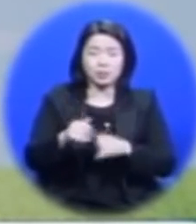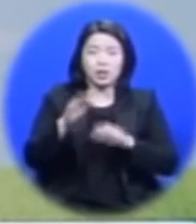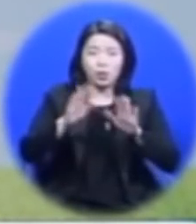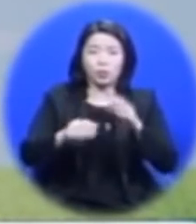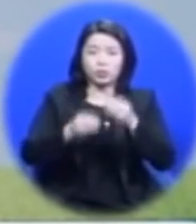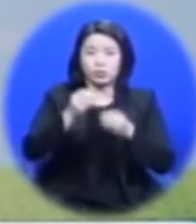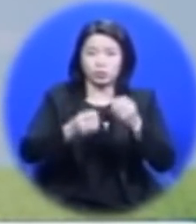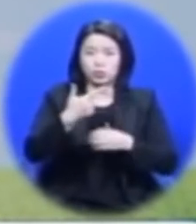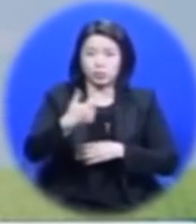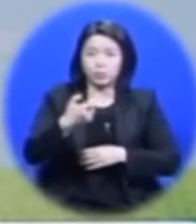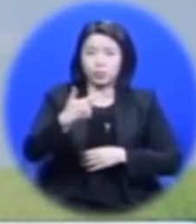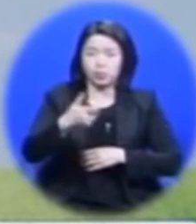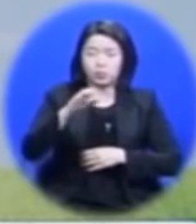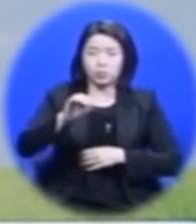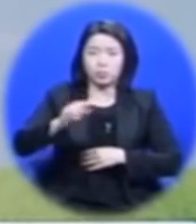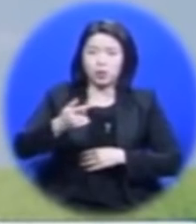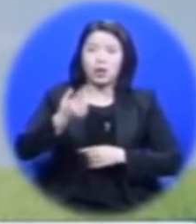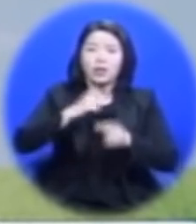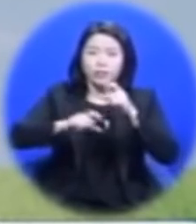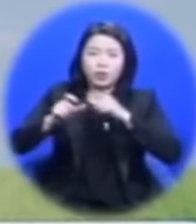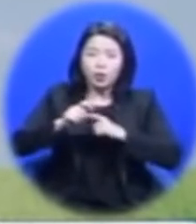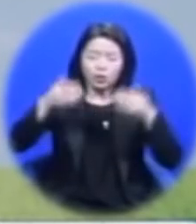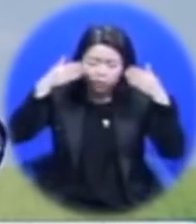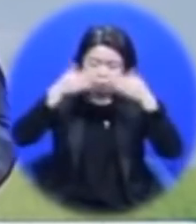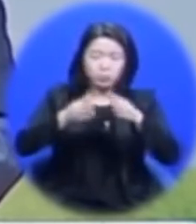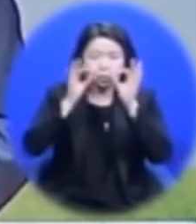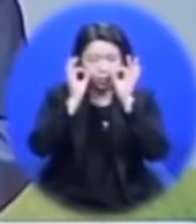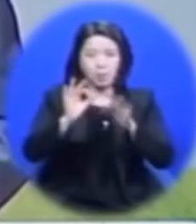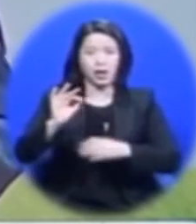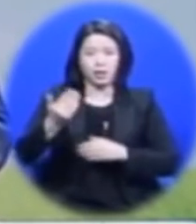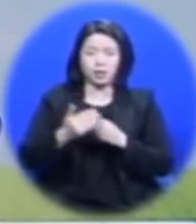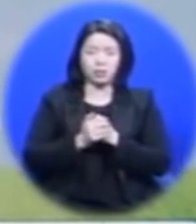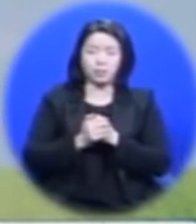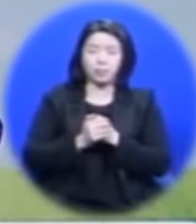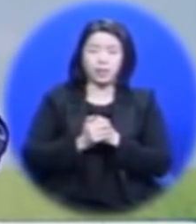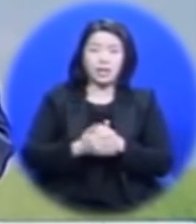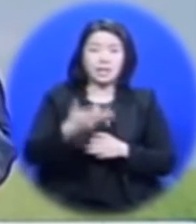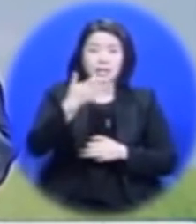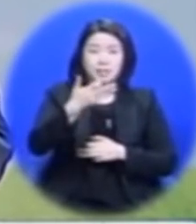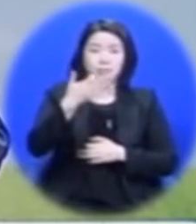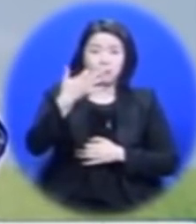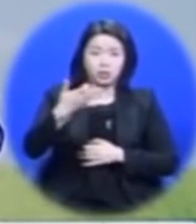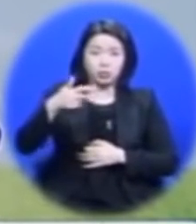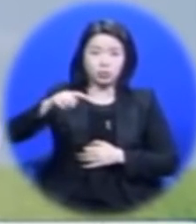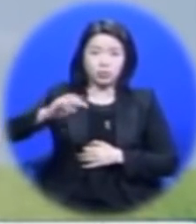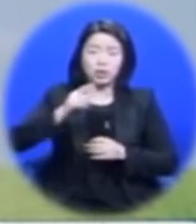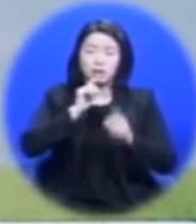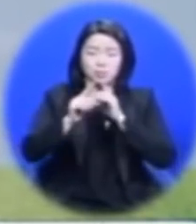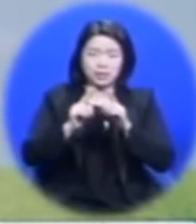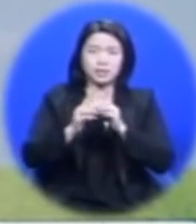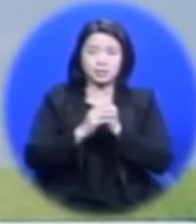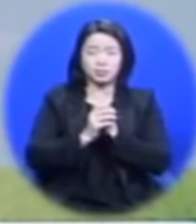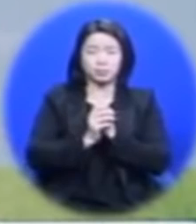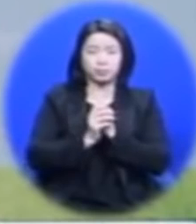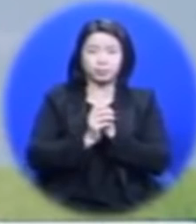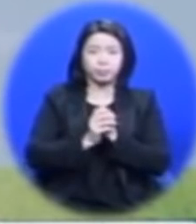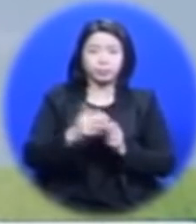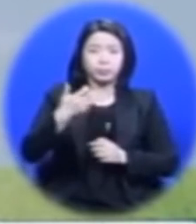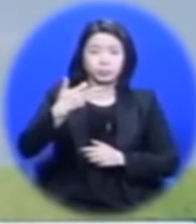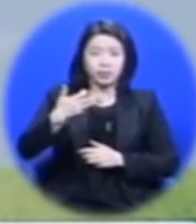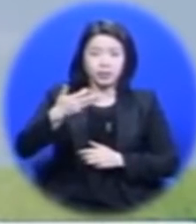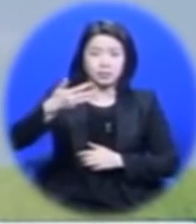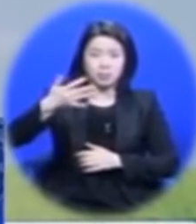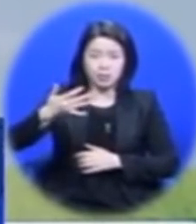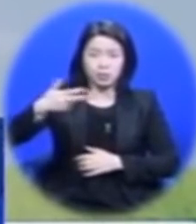시편 66편을 또 주목해 봐야 됩니다. 18절 말씀, 19절 말씀입니다. 18절,